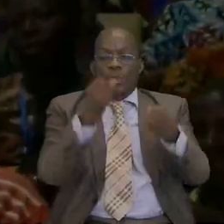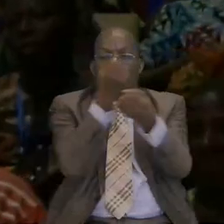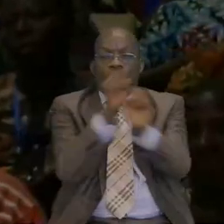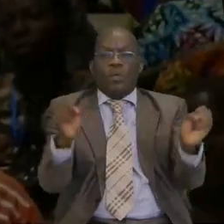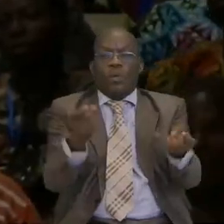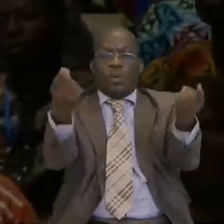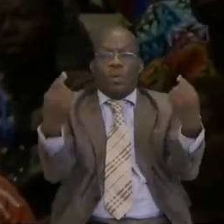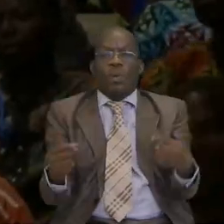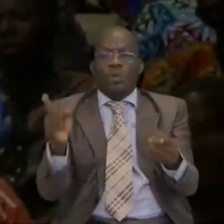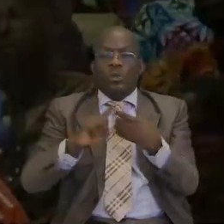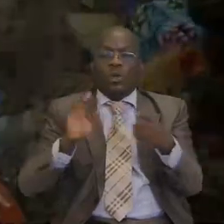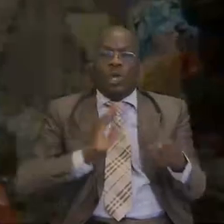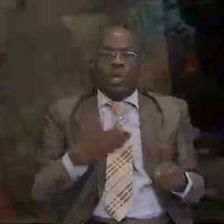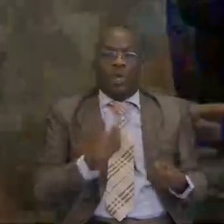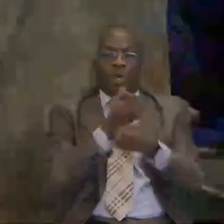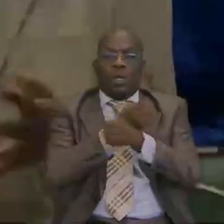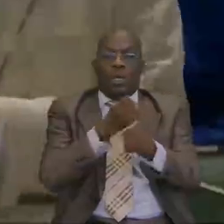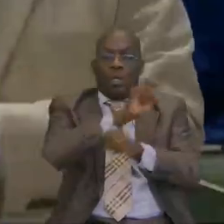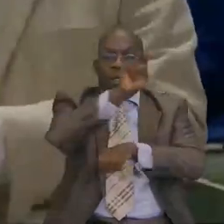Le salut viendra dans notre nation.